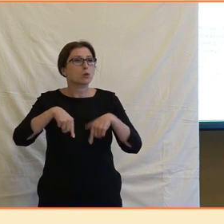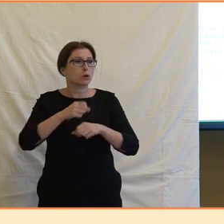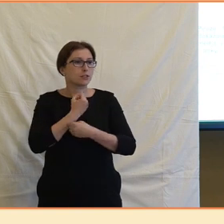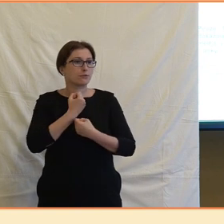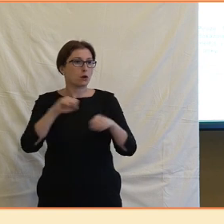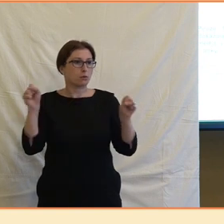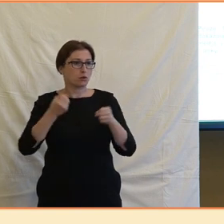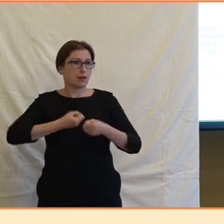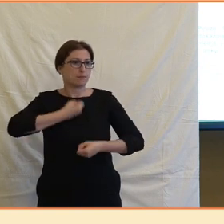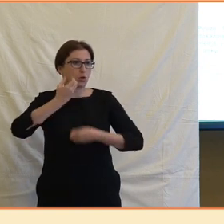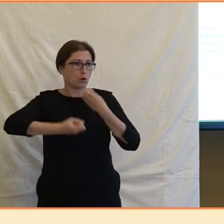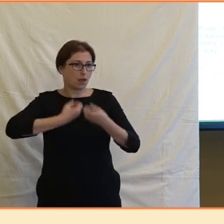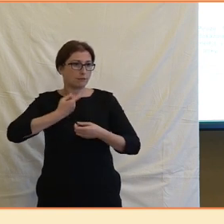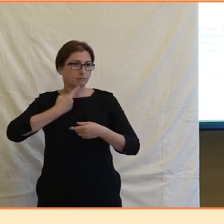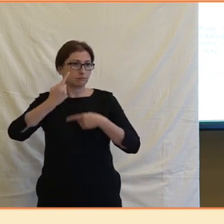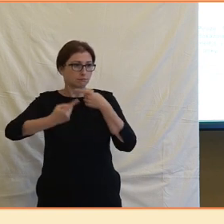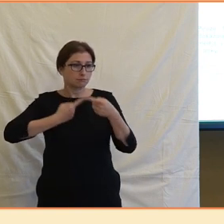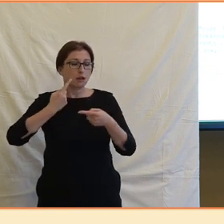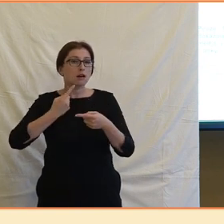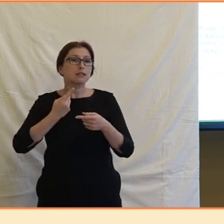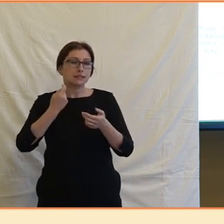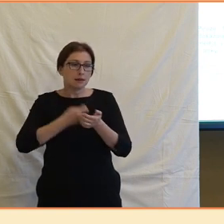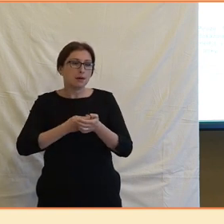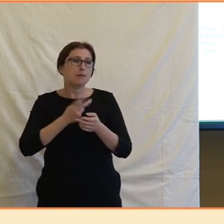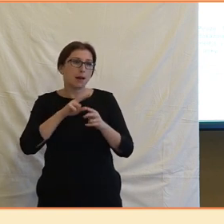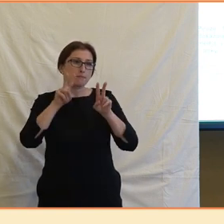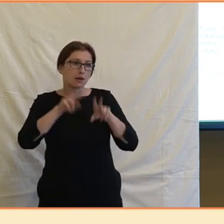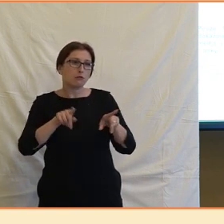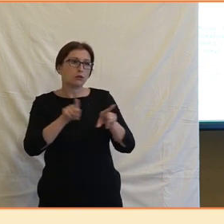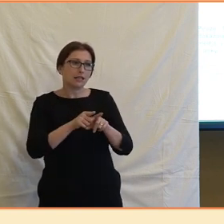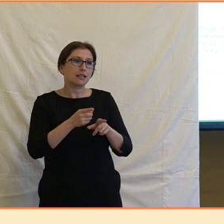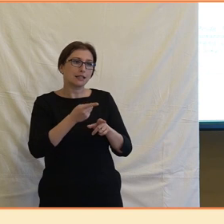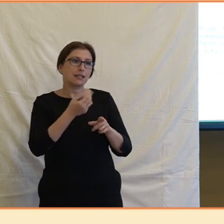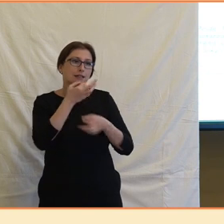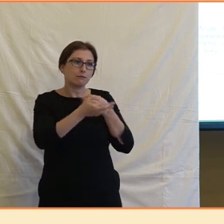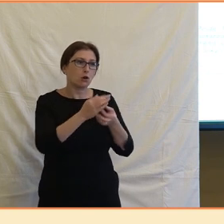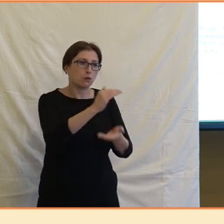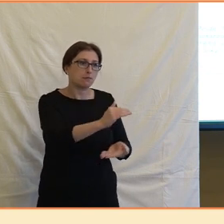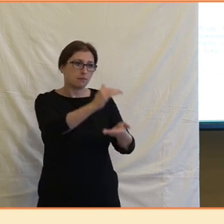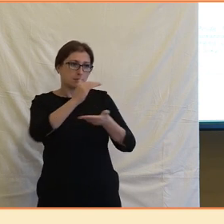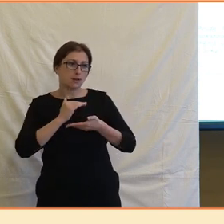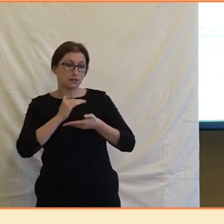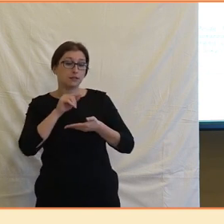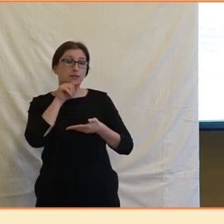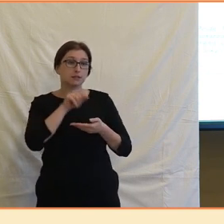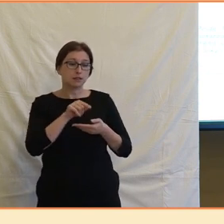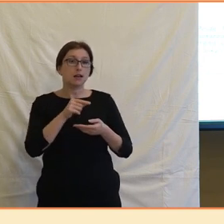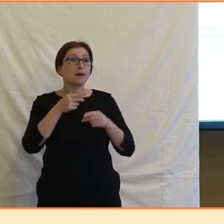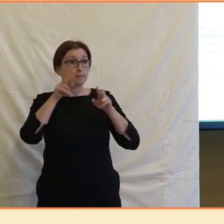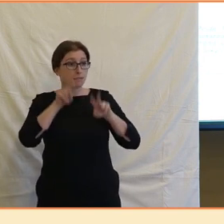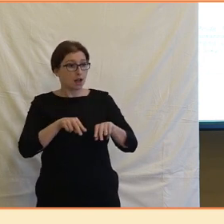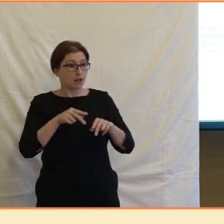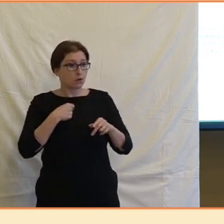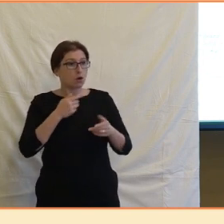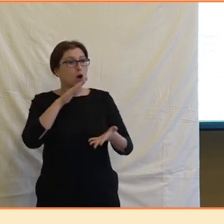kterým výrazně souvisí právo na přístup k informacím. A právě to, jakým způsobem je vám